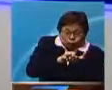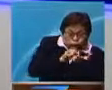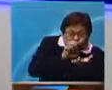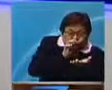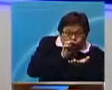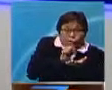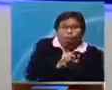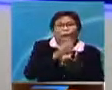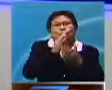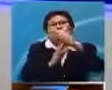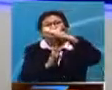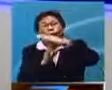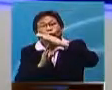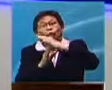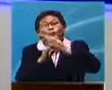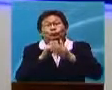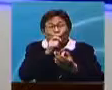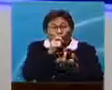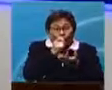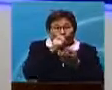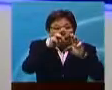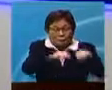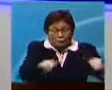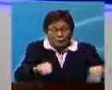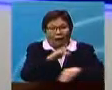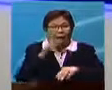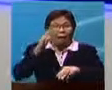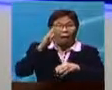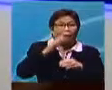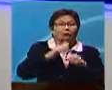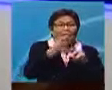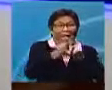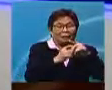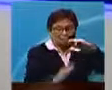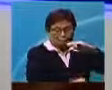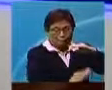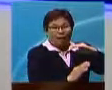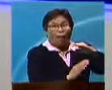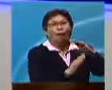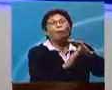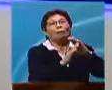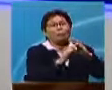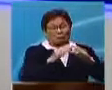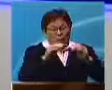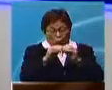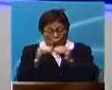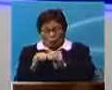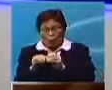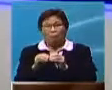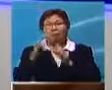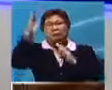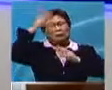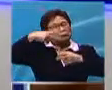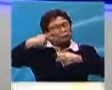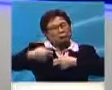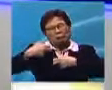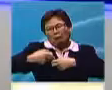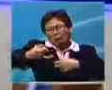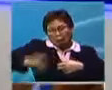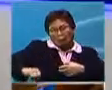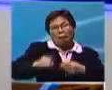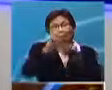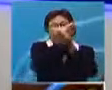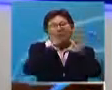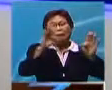usaha membanteras gejala terbabit dalam kalangan pelajar dan akar umbi diperhebat. Walaupun mengakui Malaysia gagal mencapai matlamat